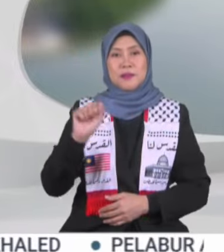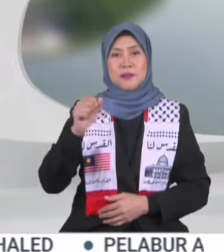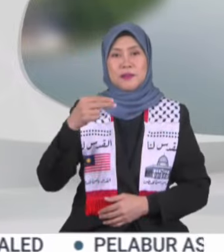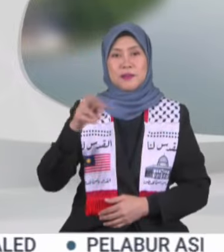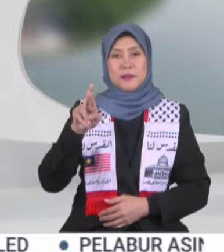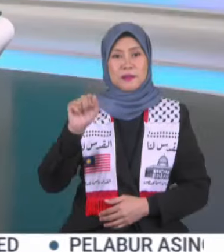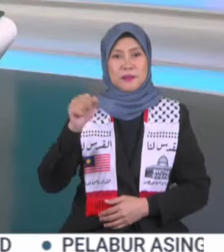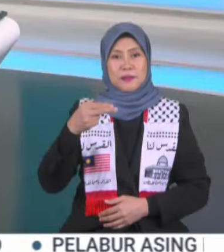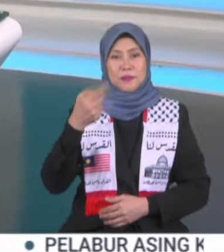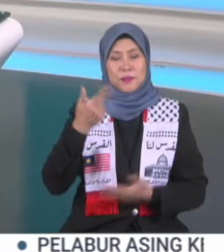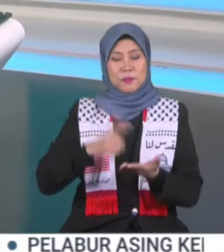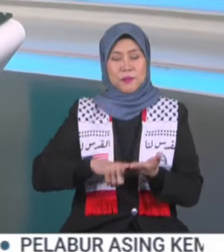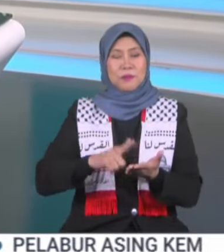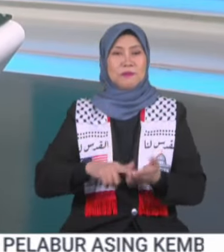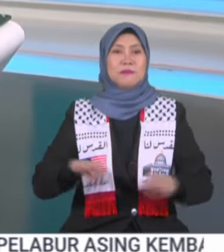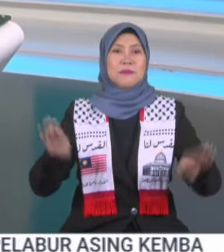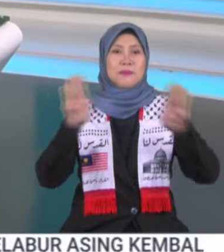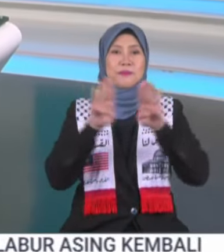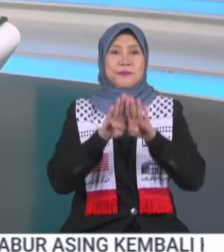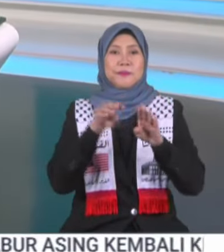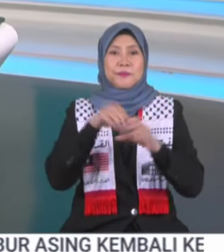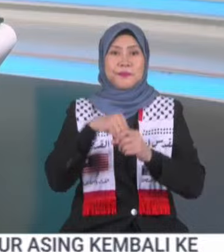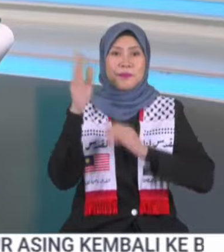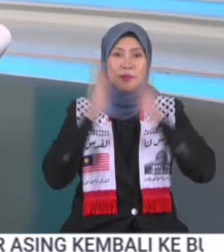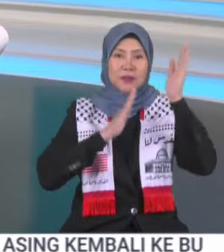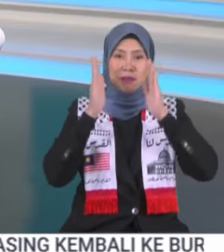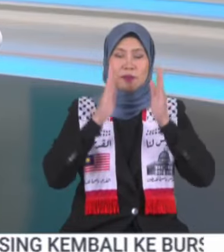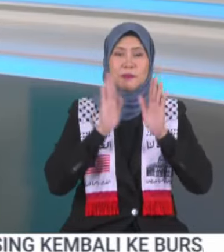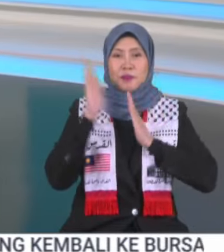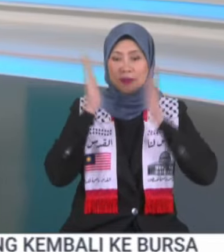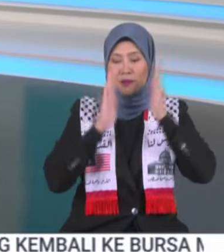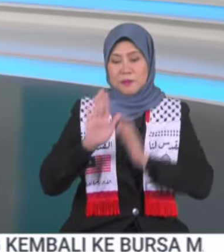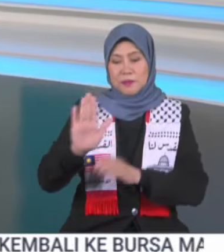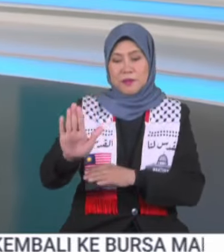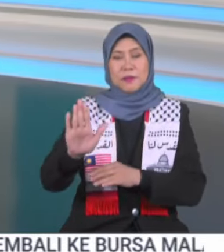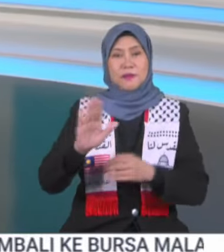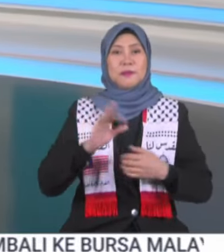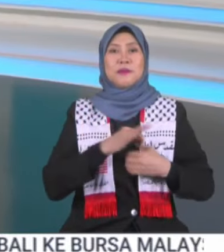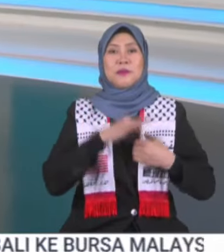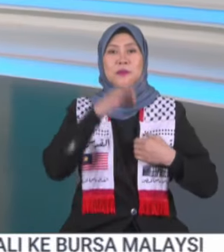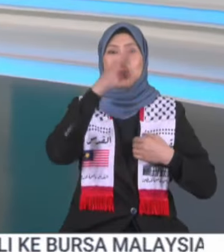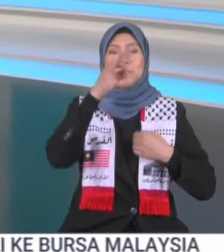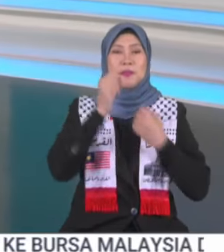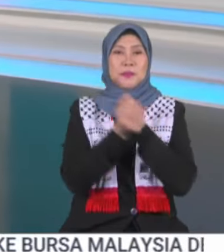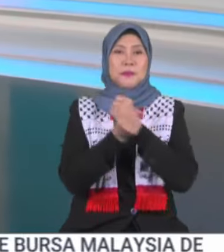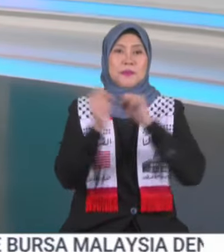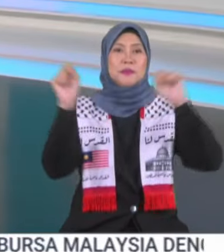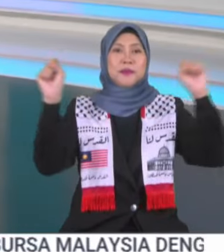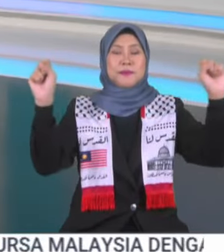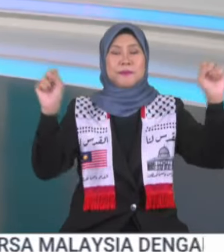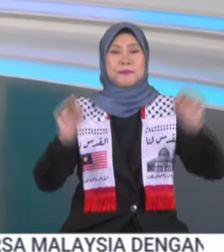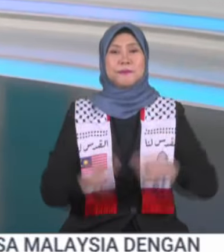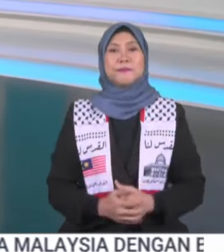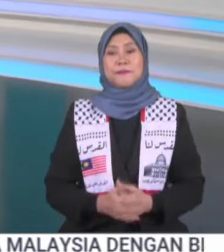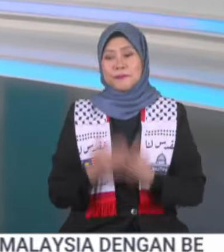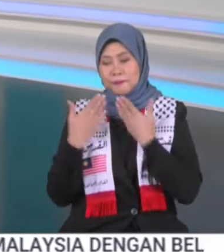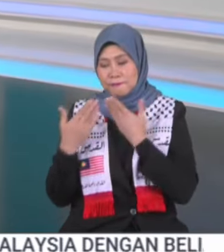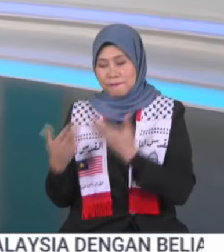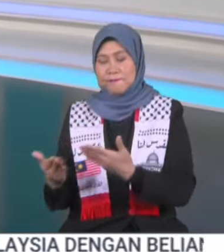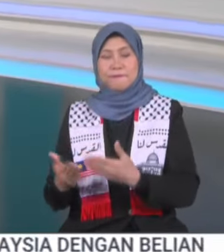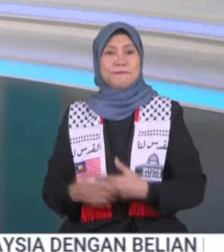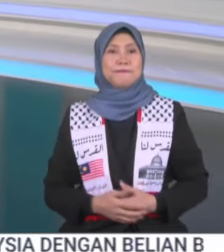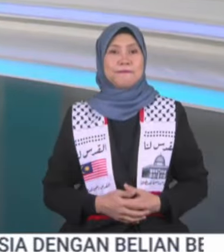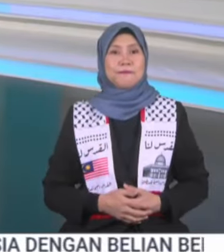untuk lebih banyak perkembangan semasa dalam negara Malaysia Madani jiwa Merdeka silakan Zahirah Baik terima kasih